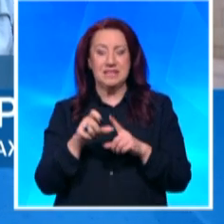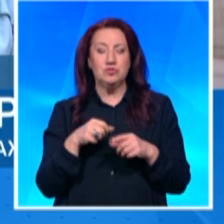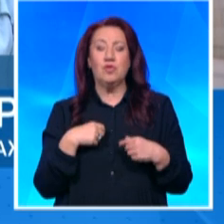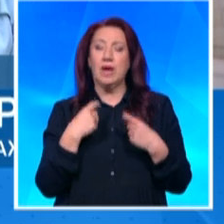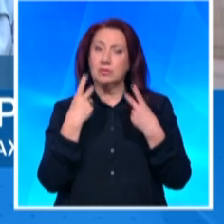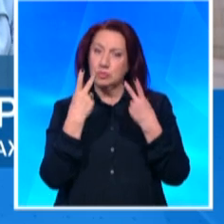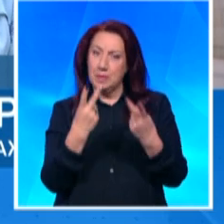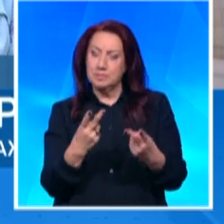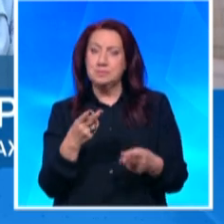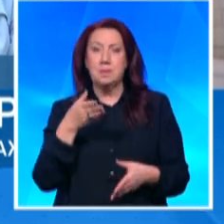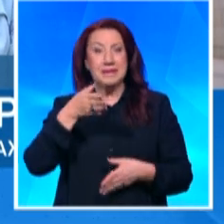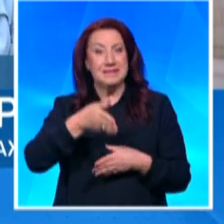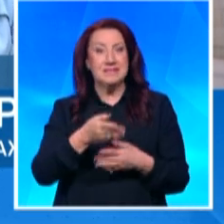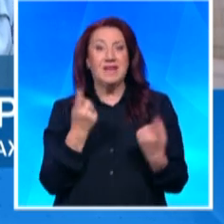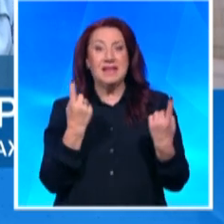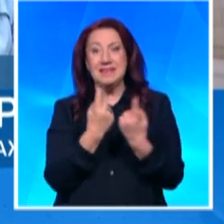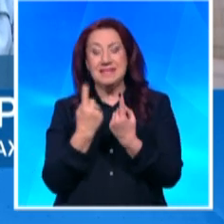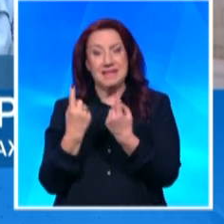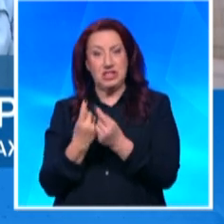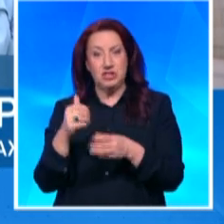в парламента днес. Деси, към теб.